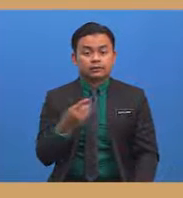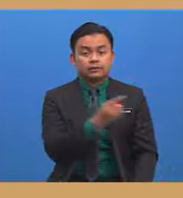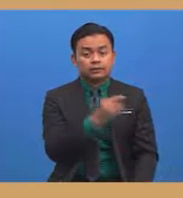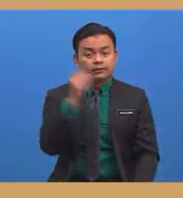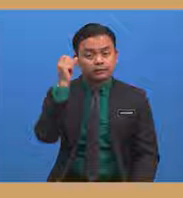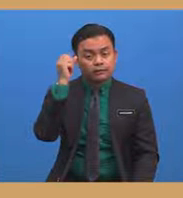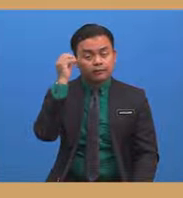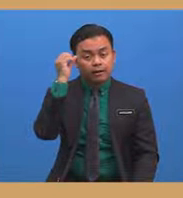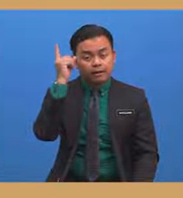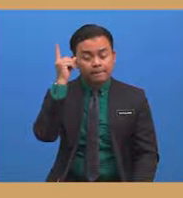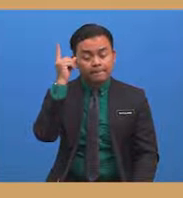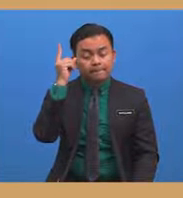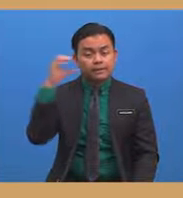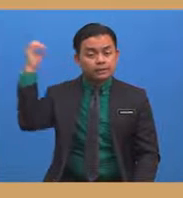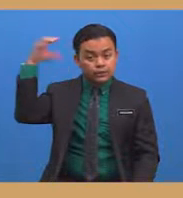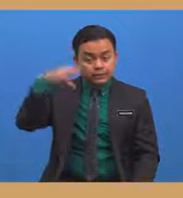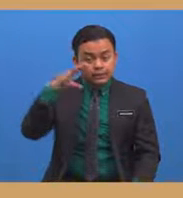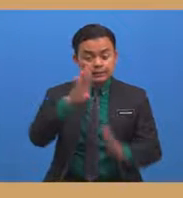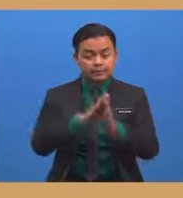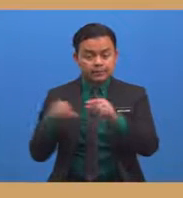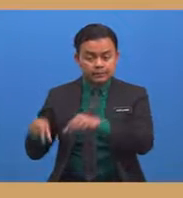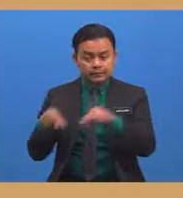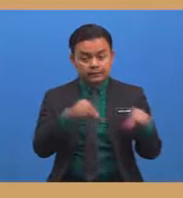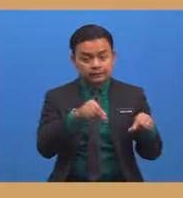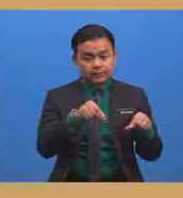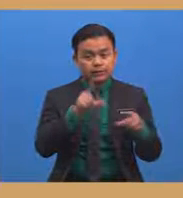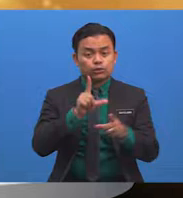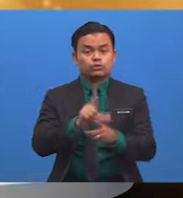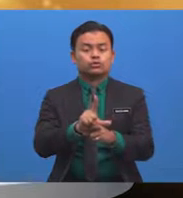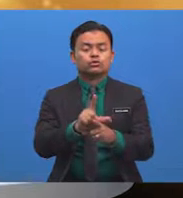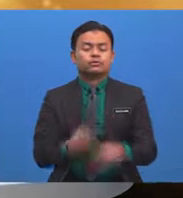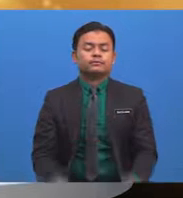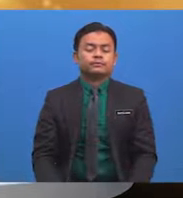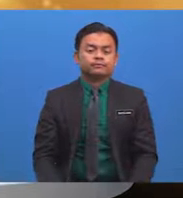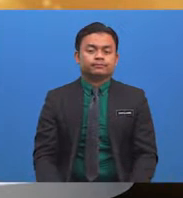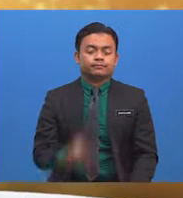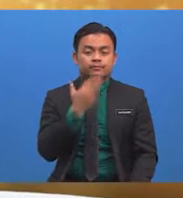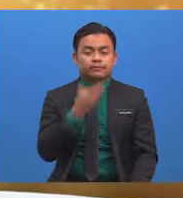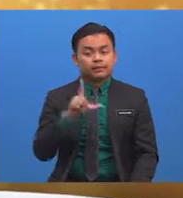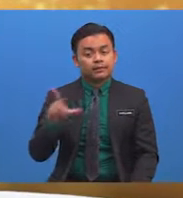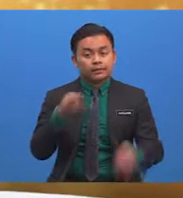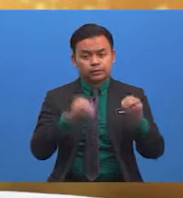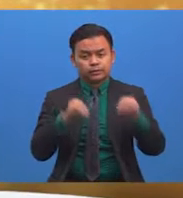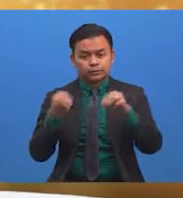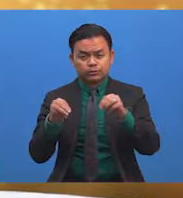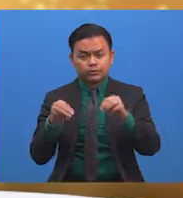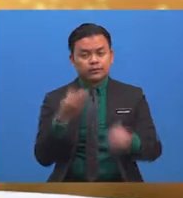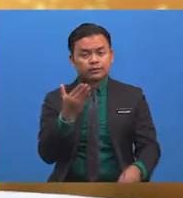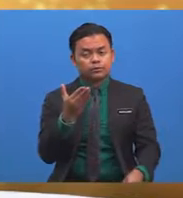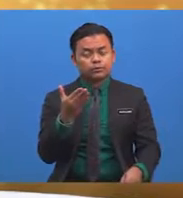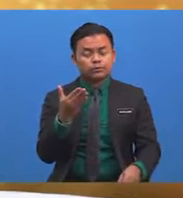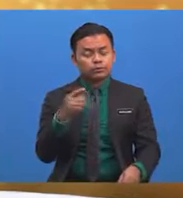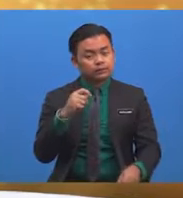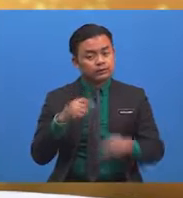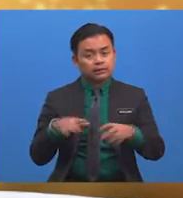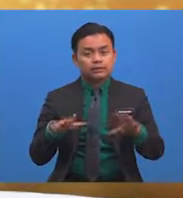cahaya bergerak secara lurus. Baiklah murid-murid, kamu telah pun